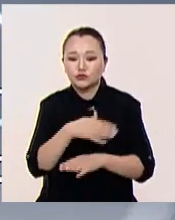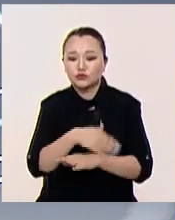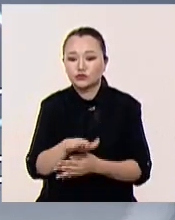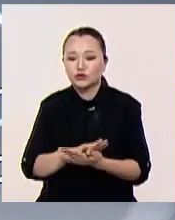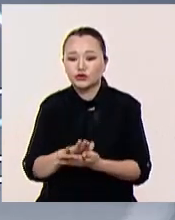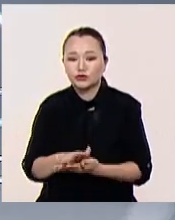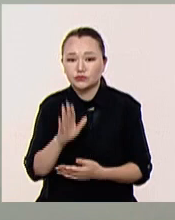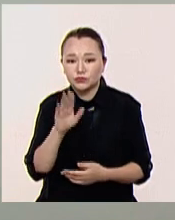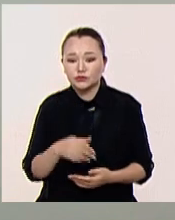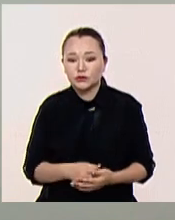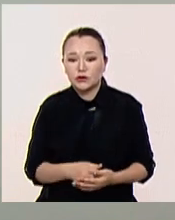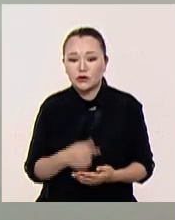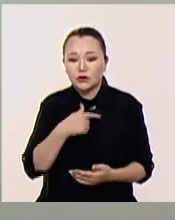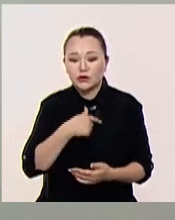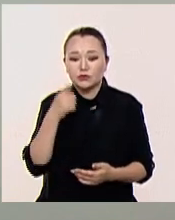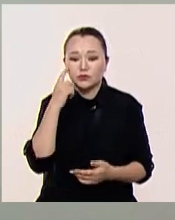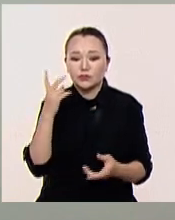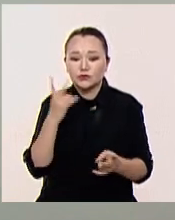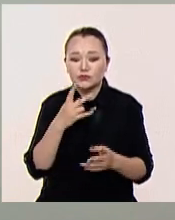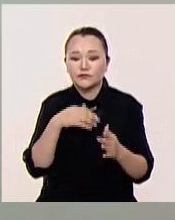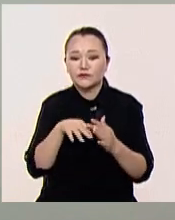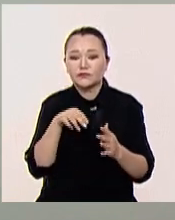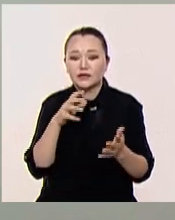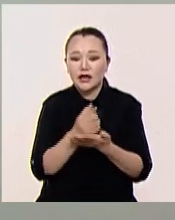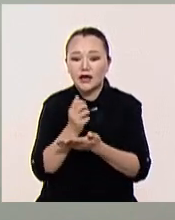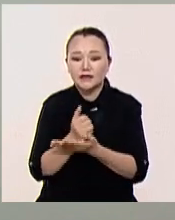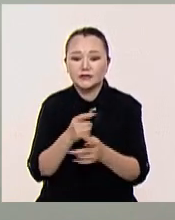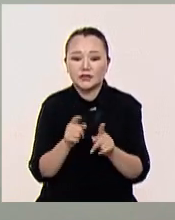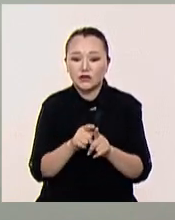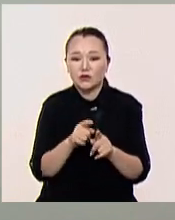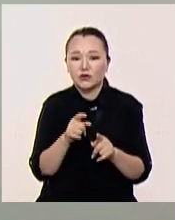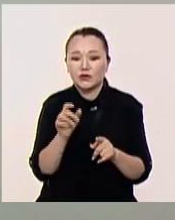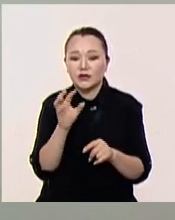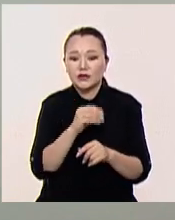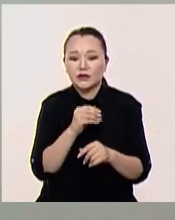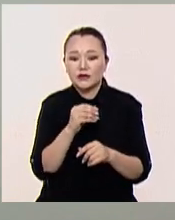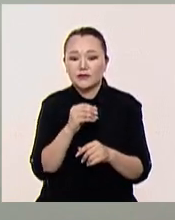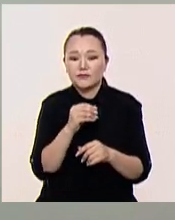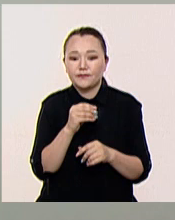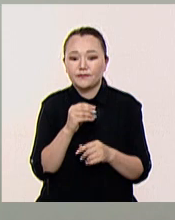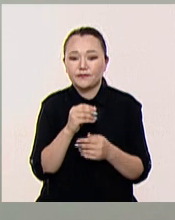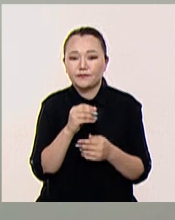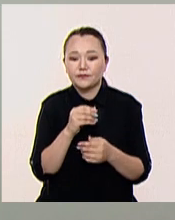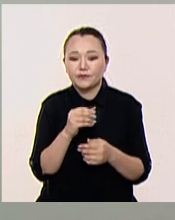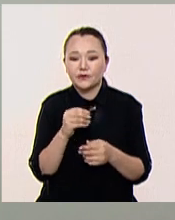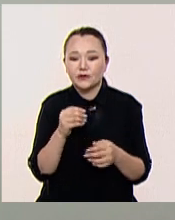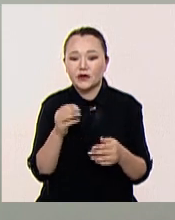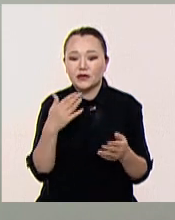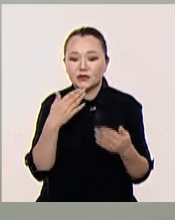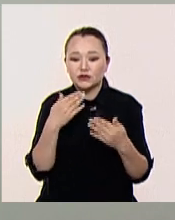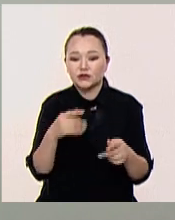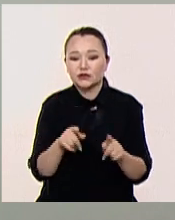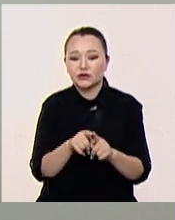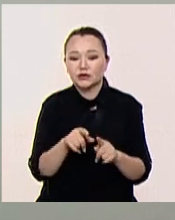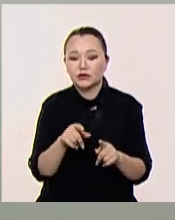и так далее. Мне кажется, надо отходить в целом от вот такой карательной слишком, тем более в отношении вот